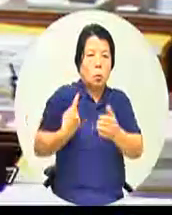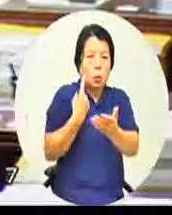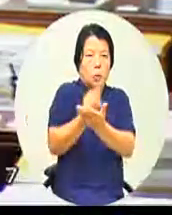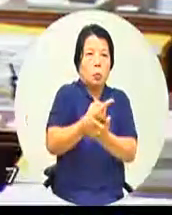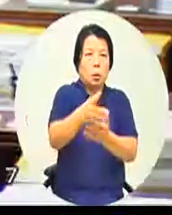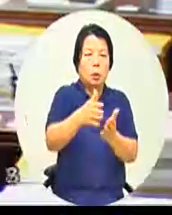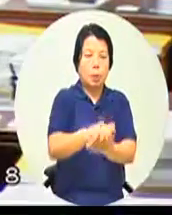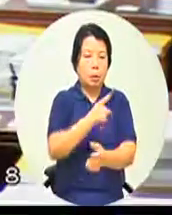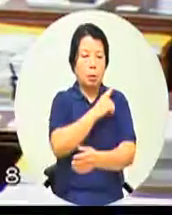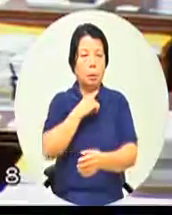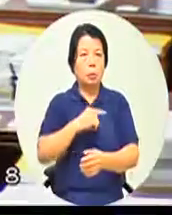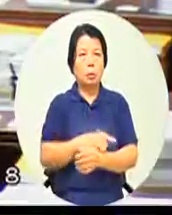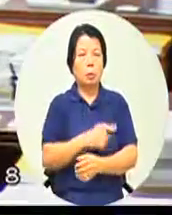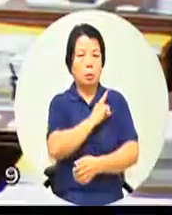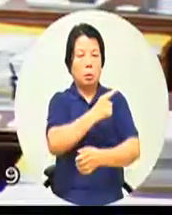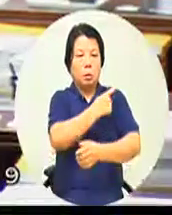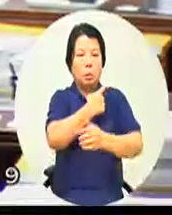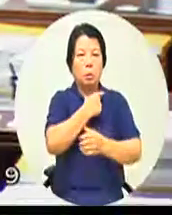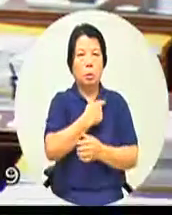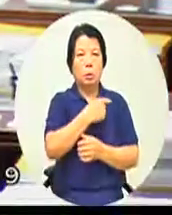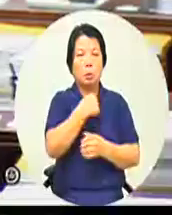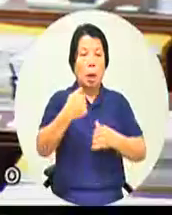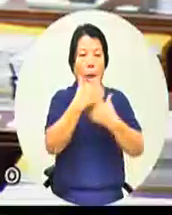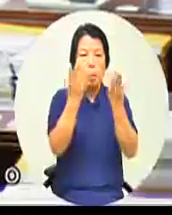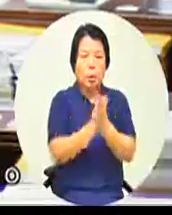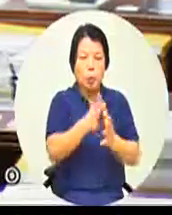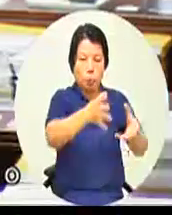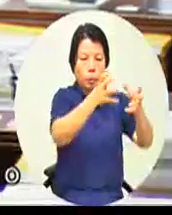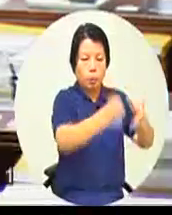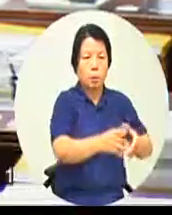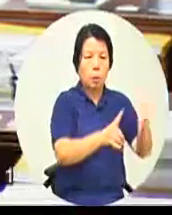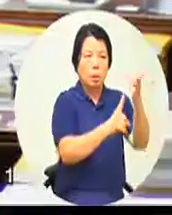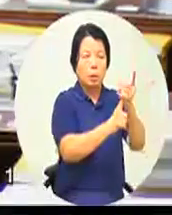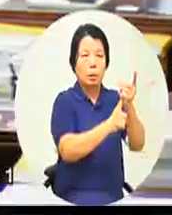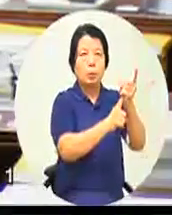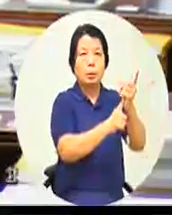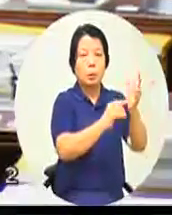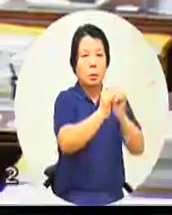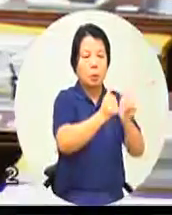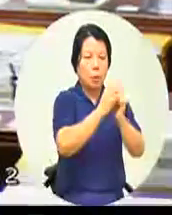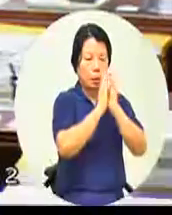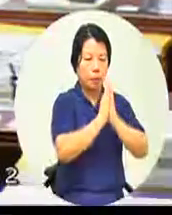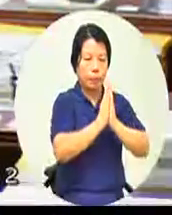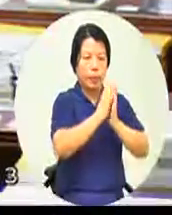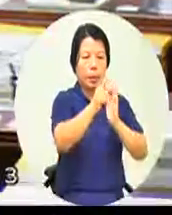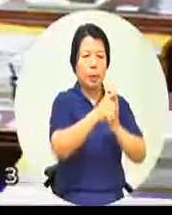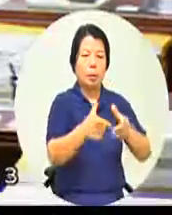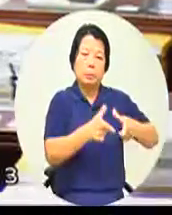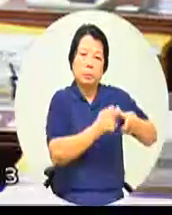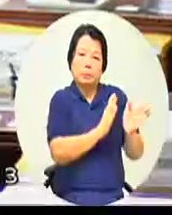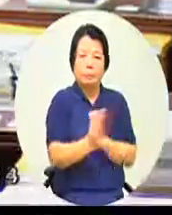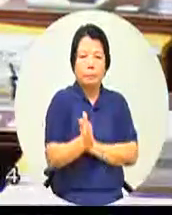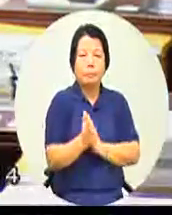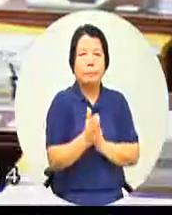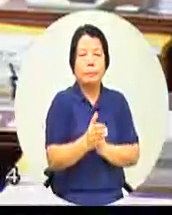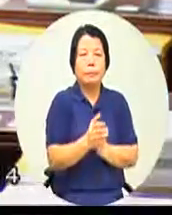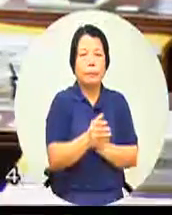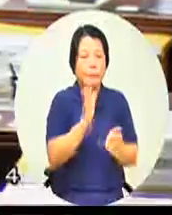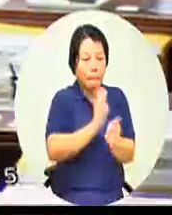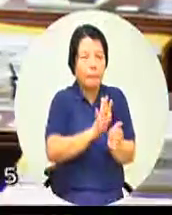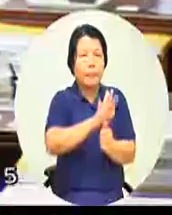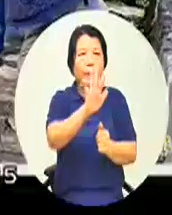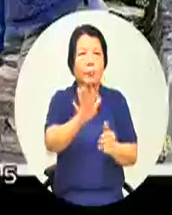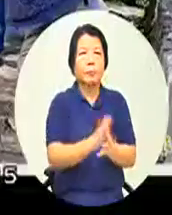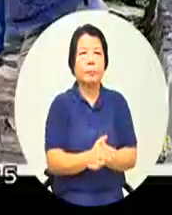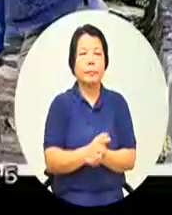攻击的哈，他们都会有一个神社让他们去朝拜哈，让他做心理建设了哈。那正阳